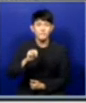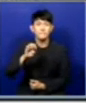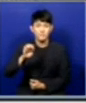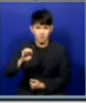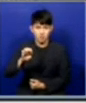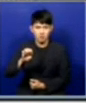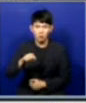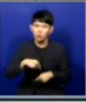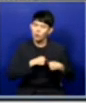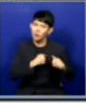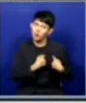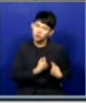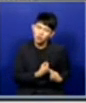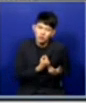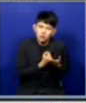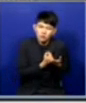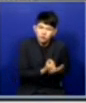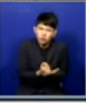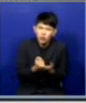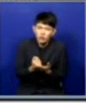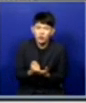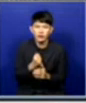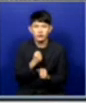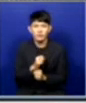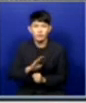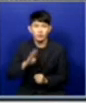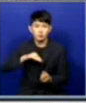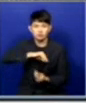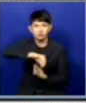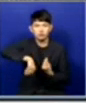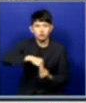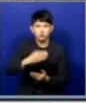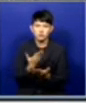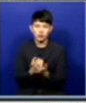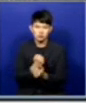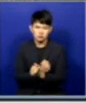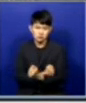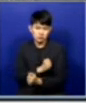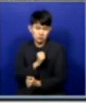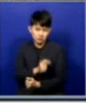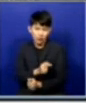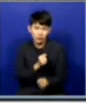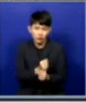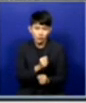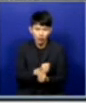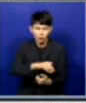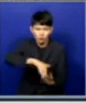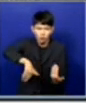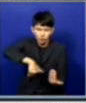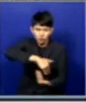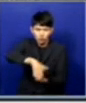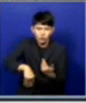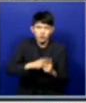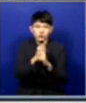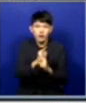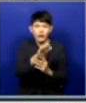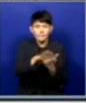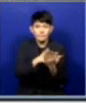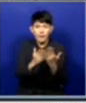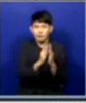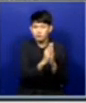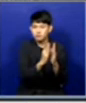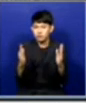เสียสละออกมาประกอบการแล้วมีการจ้างงานเกิดขึ้นกับในยุทธศาสตร์ชาติ20ปีก็เช่นเดียว